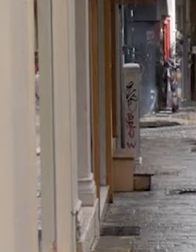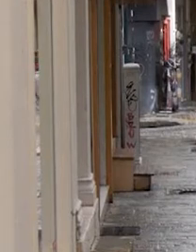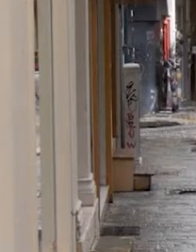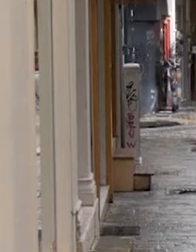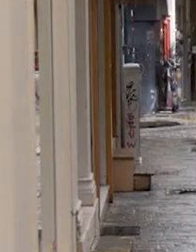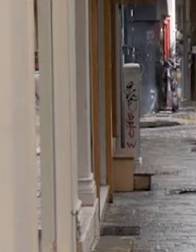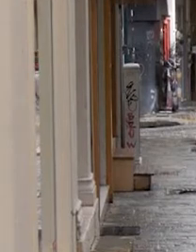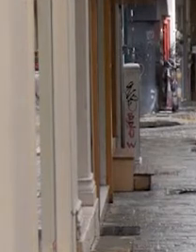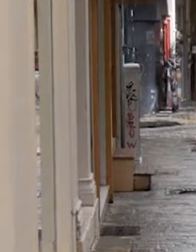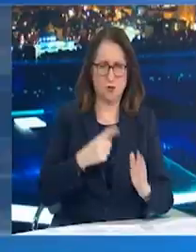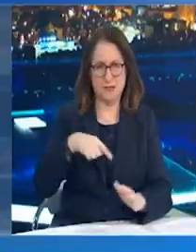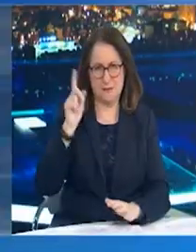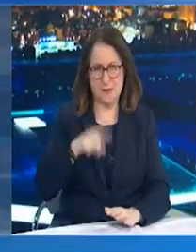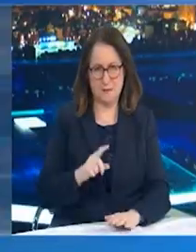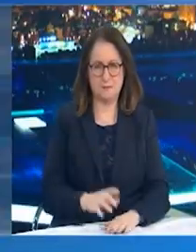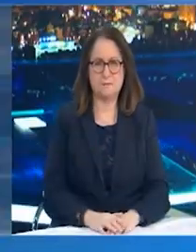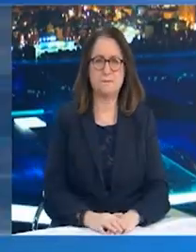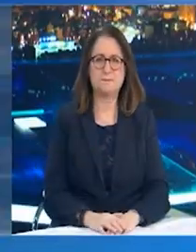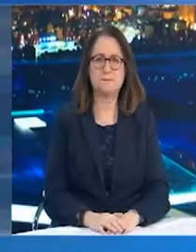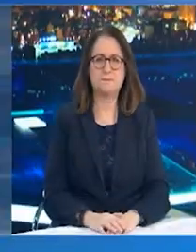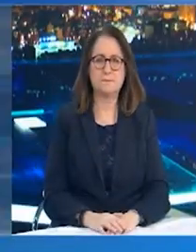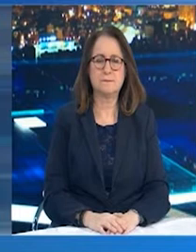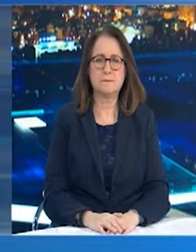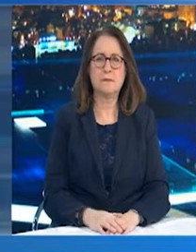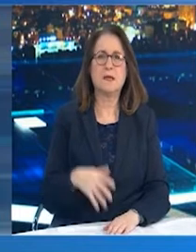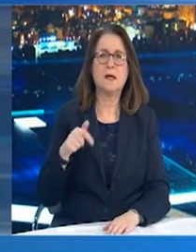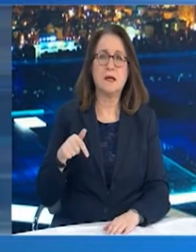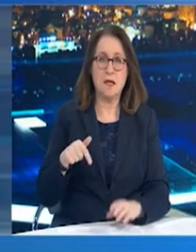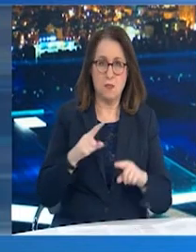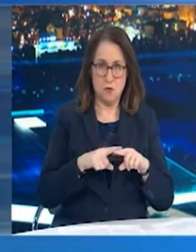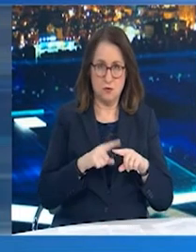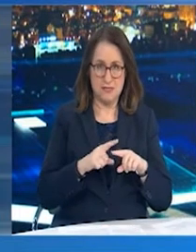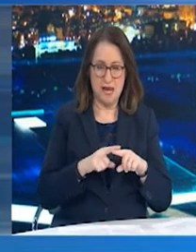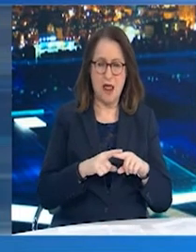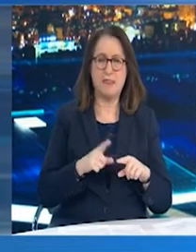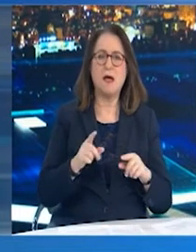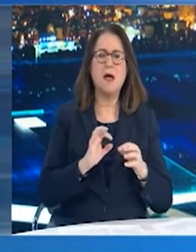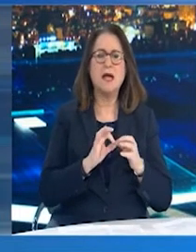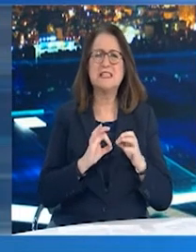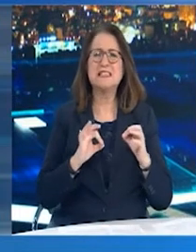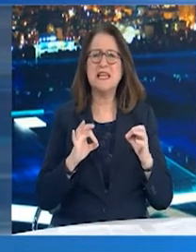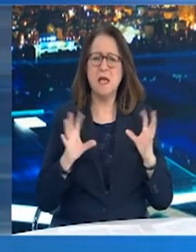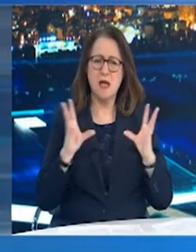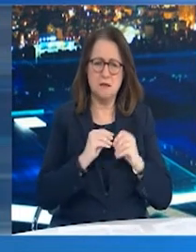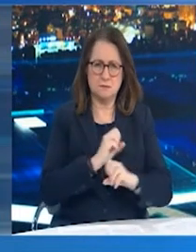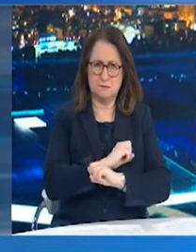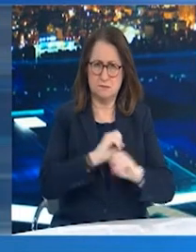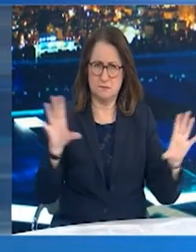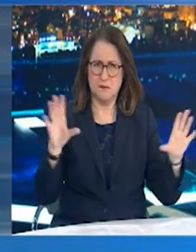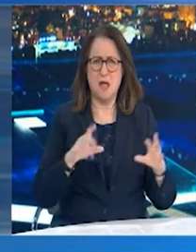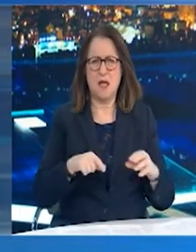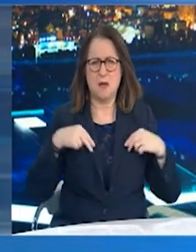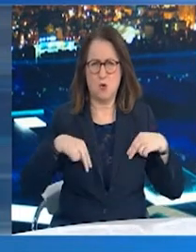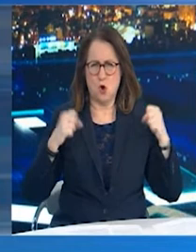Γκίκας Μαγιορκίνης. Στην Ελλάδα, βάσει των στοιχείων που δημοσιεύει ο ΕΟΔΗ, την τελευταία εβδομάδα παρατηρήθηκε αύξηση των